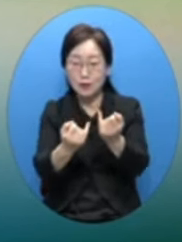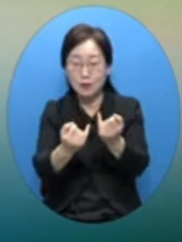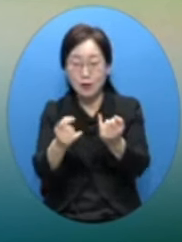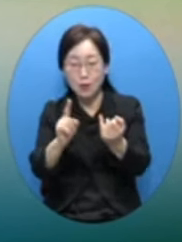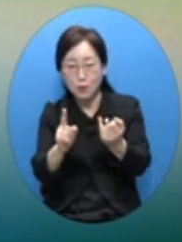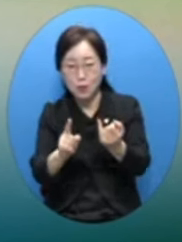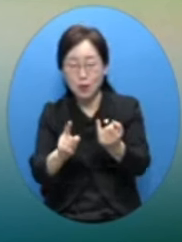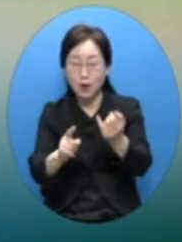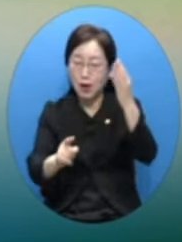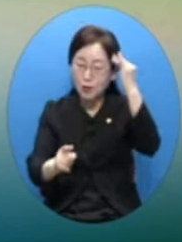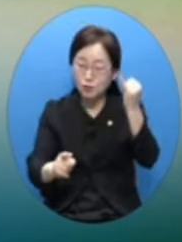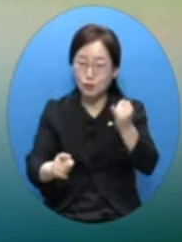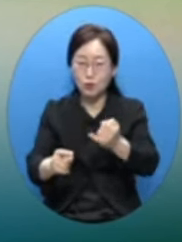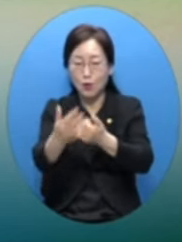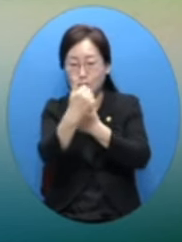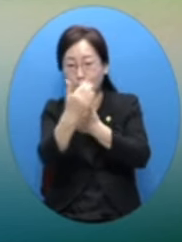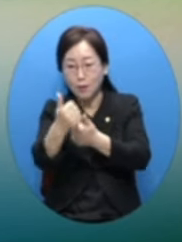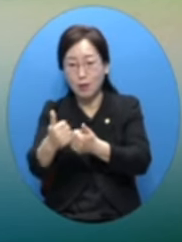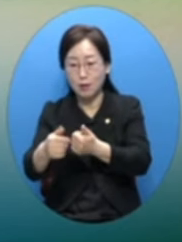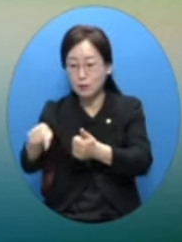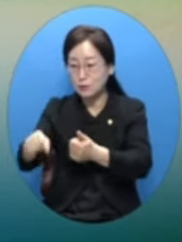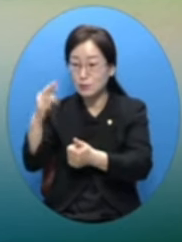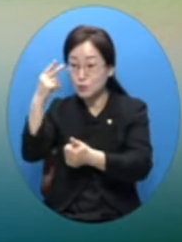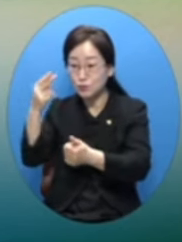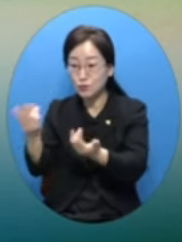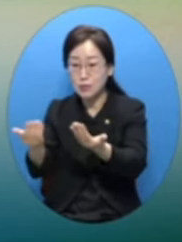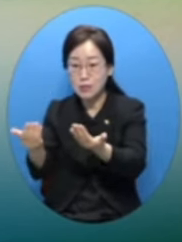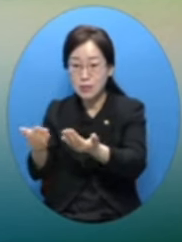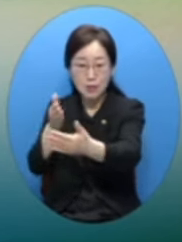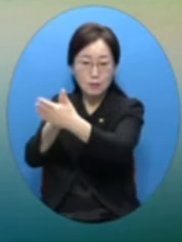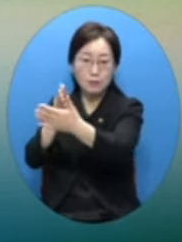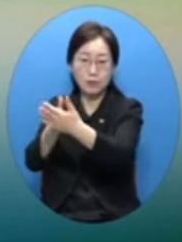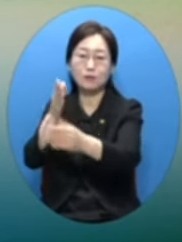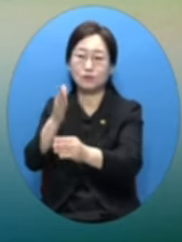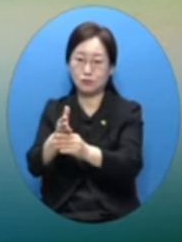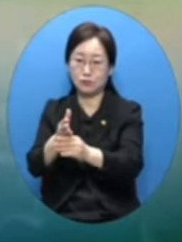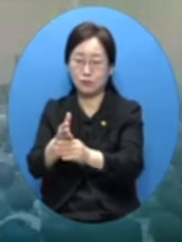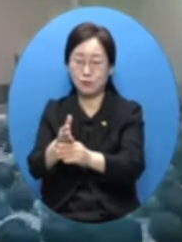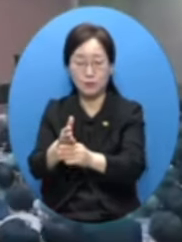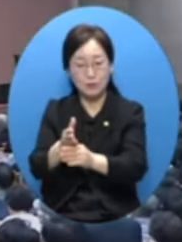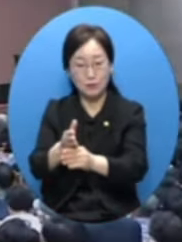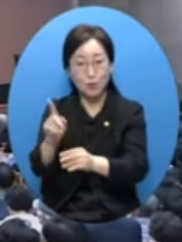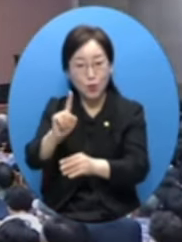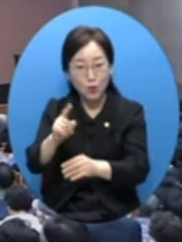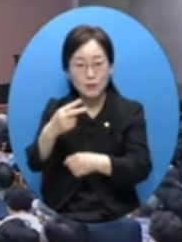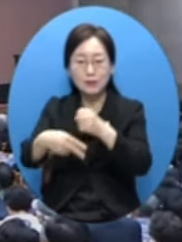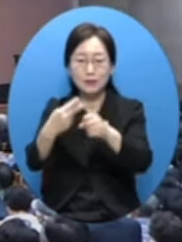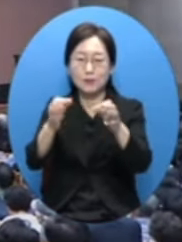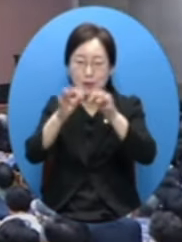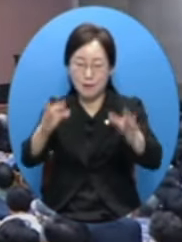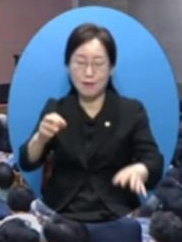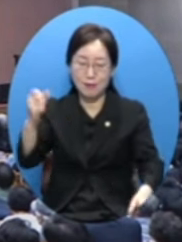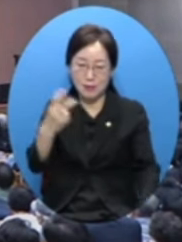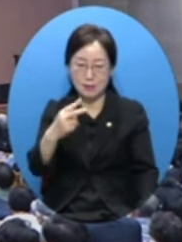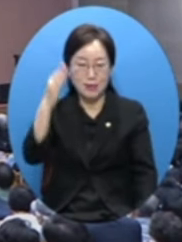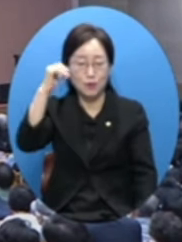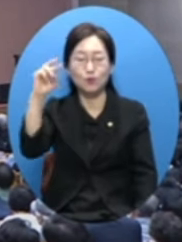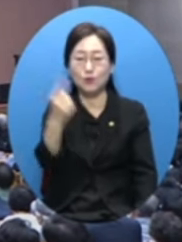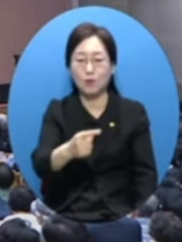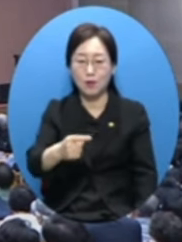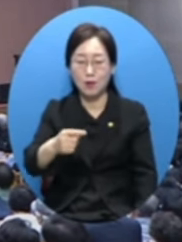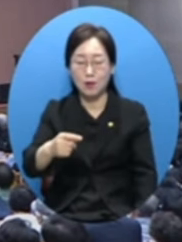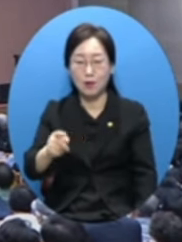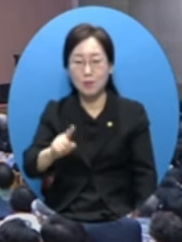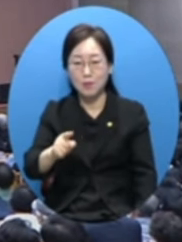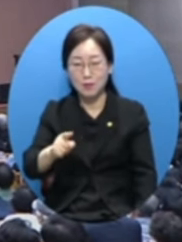한국 양쪽에서 활짝 열려 있고 이곳 미국에서 사역은 막히고 있다. 그래서 2년 만에 한국으로 돌아와서 평양에 남편을